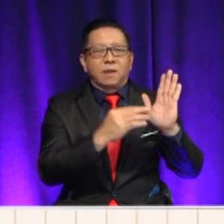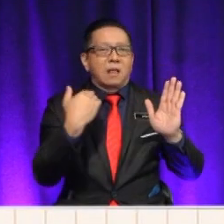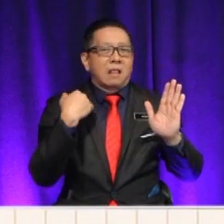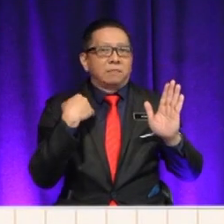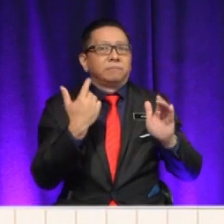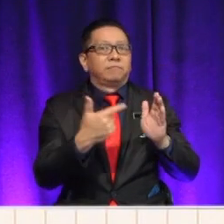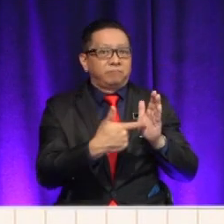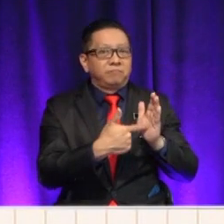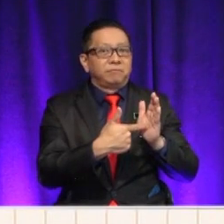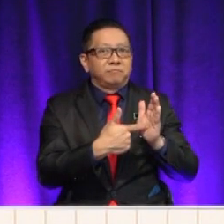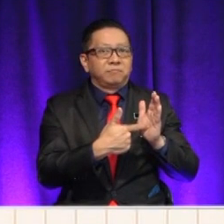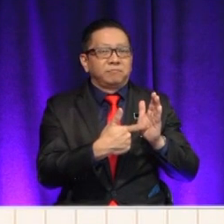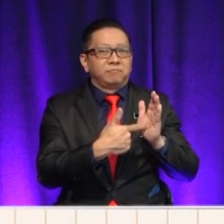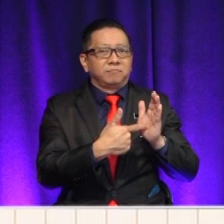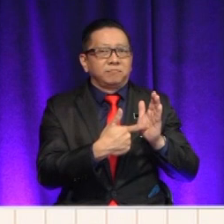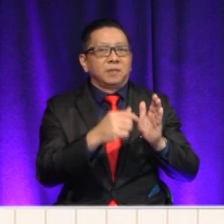satu elemen kewarganegaraan